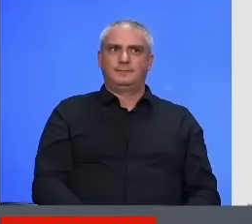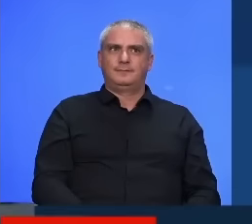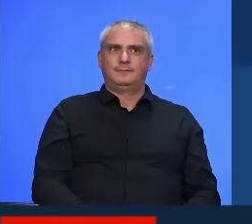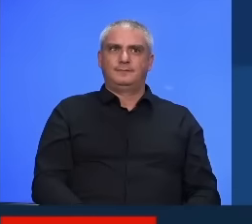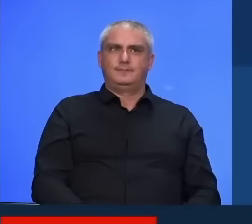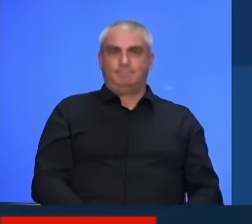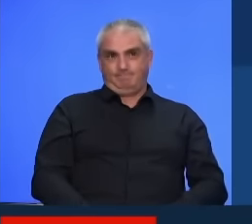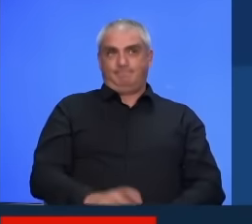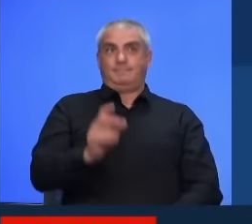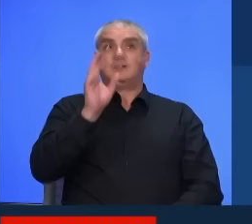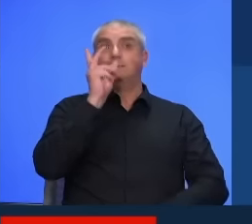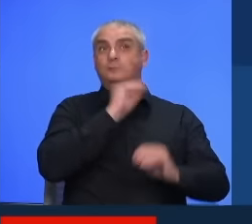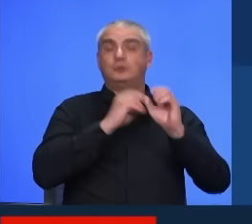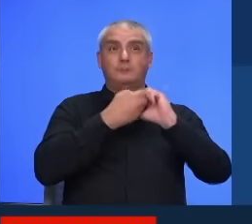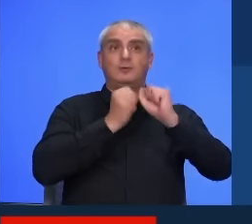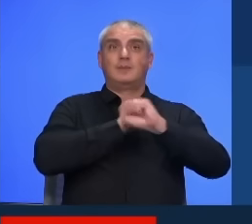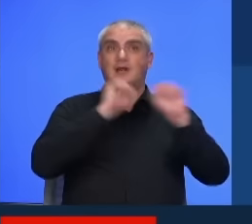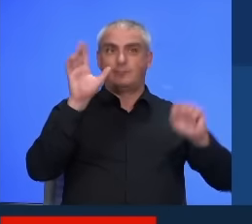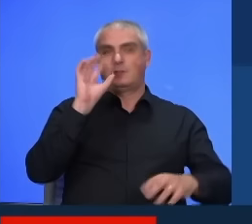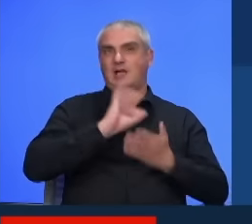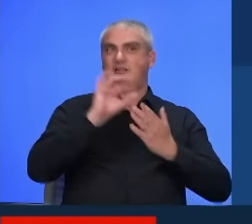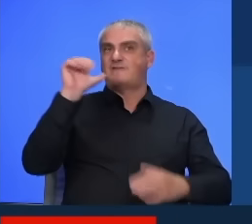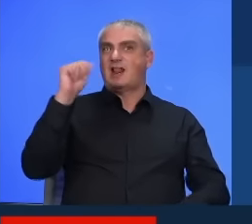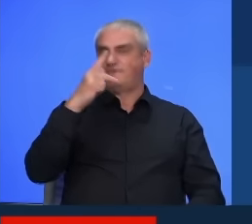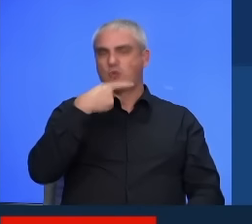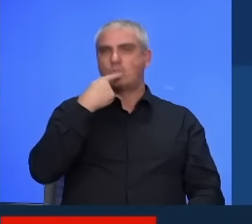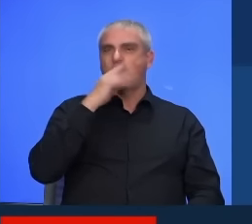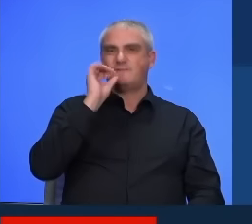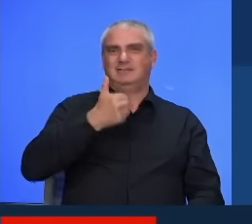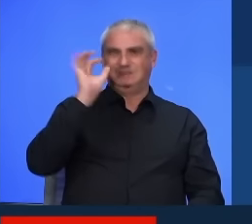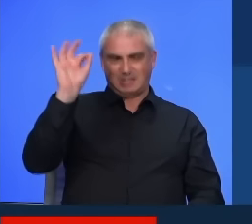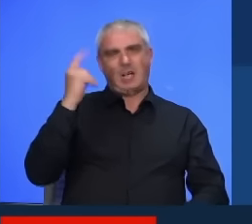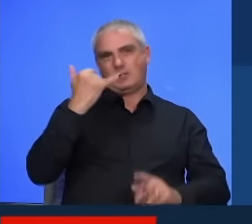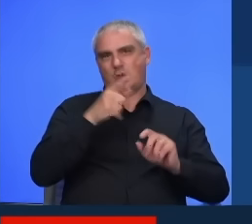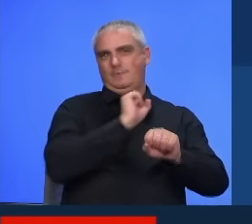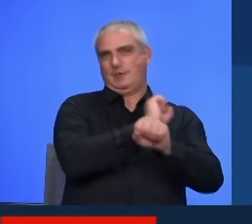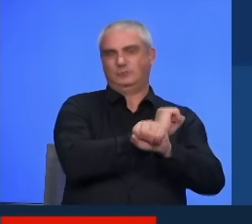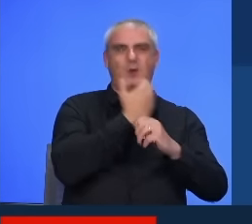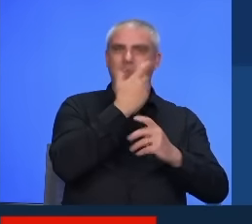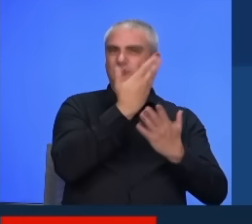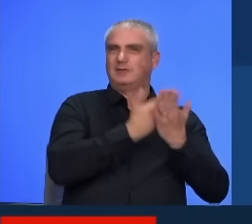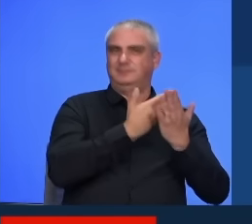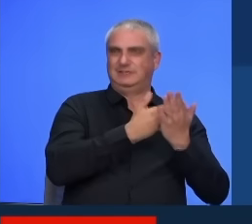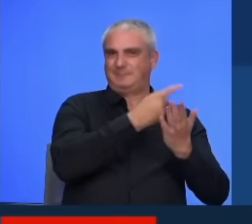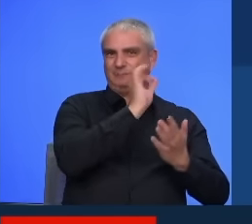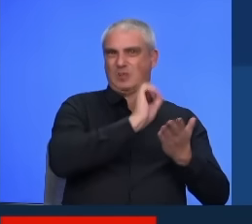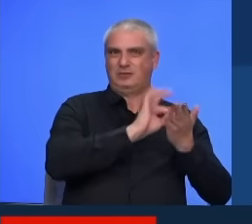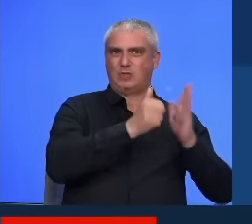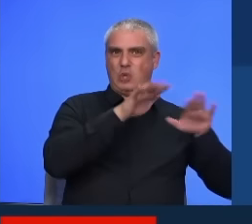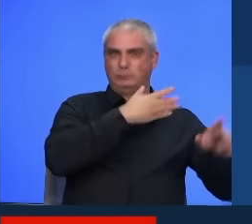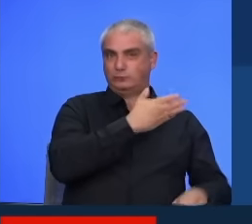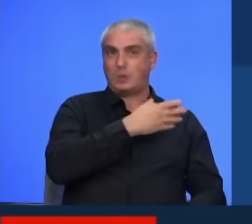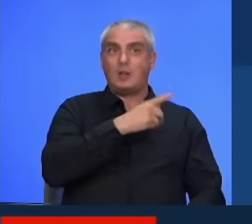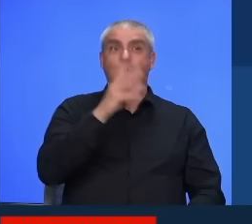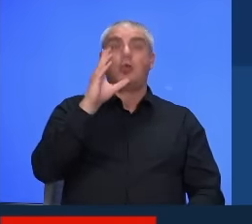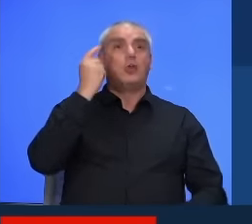הם משתמשים ברימוני אלם, כתב אלי פלדשטיין, אז דובר השר, היום עצור בפרשת המסמכים בלשכת ראש הממשלה.